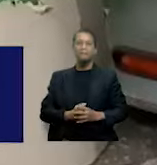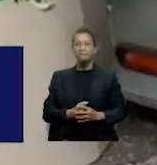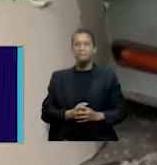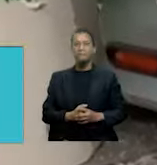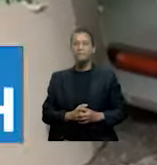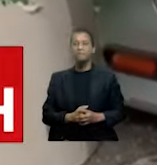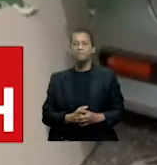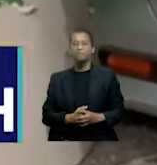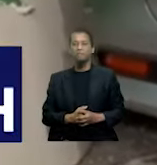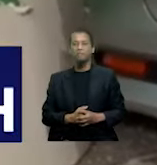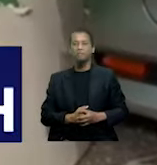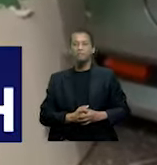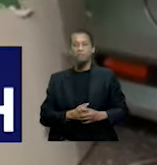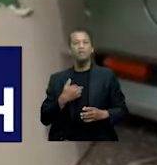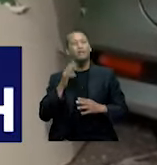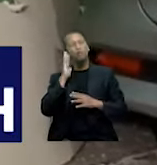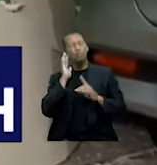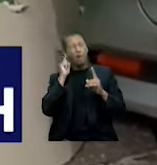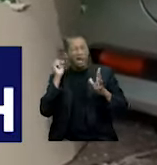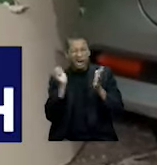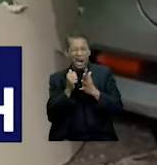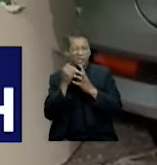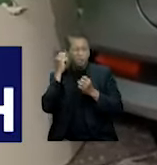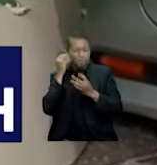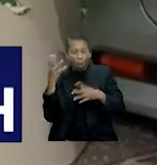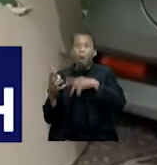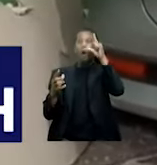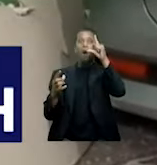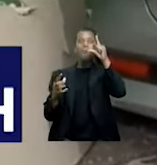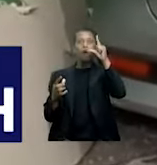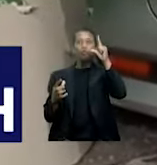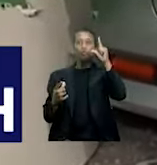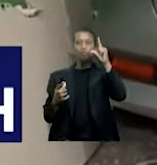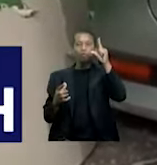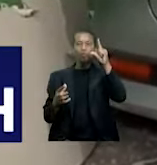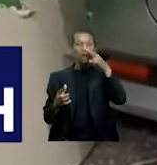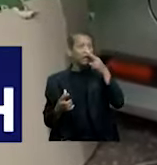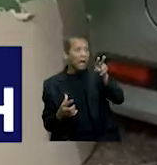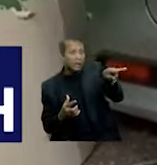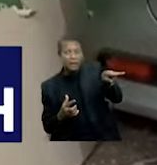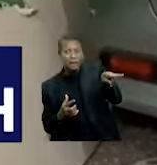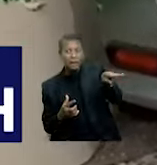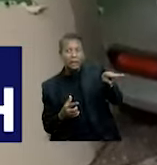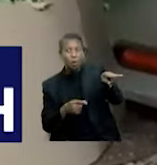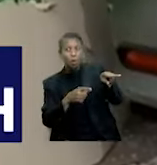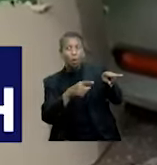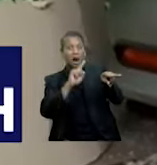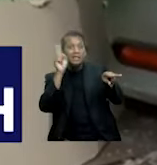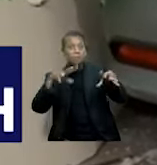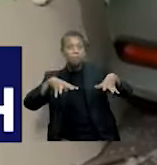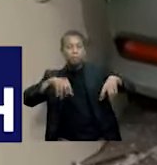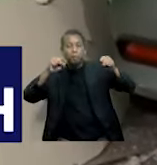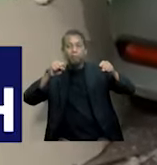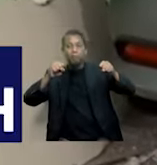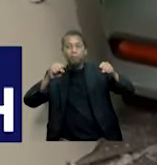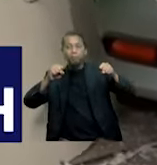buar, langsung baru turun. Ini hanya pelakuan itu. Terus saya buka, kan langsung mati lampu kan. Saya buka pintu, tahu-tahu ada